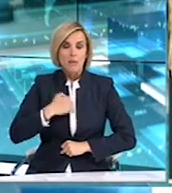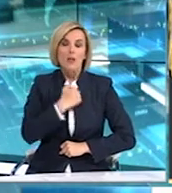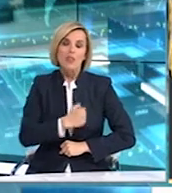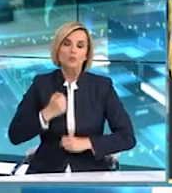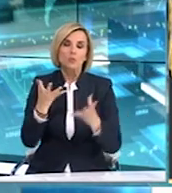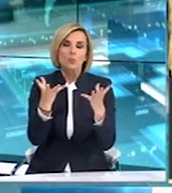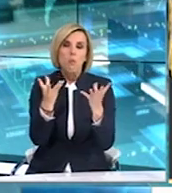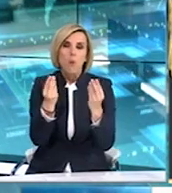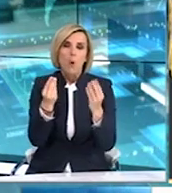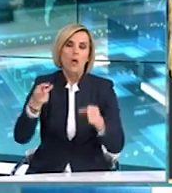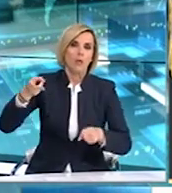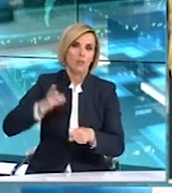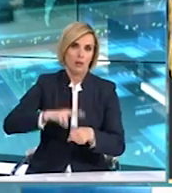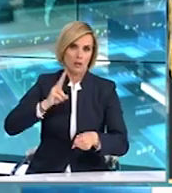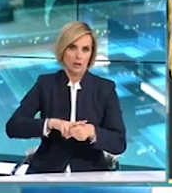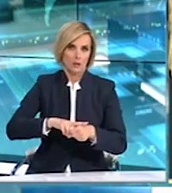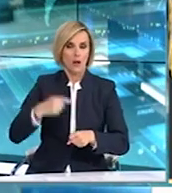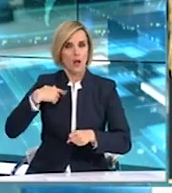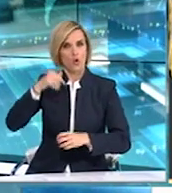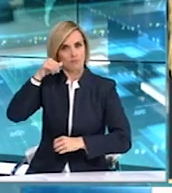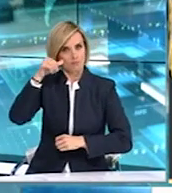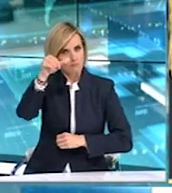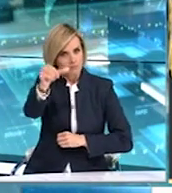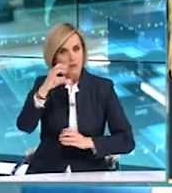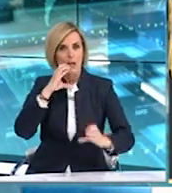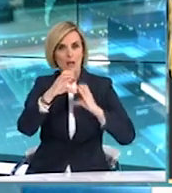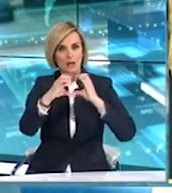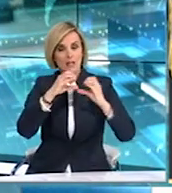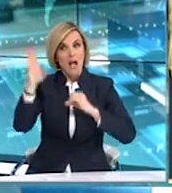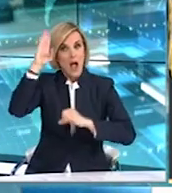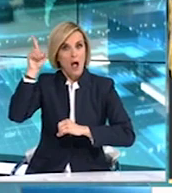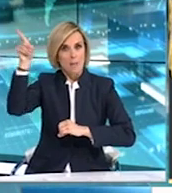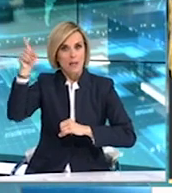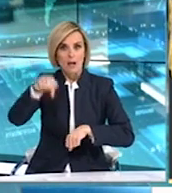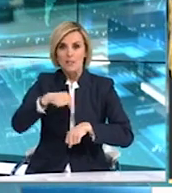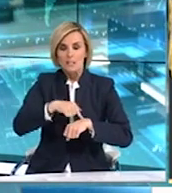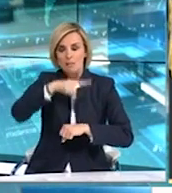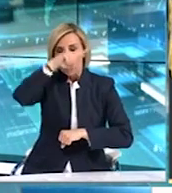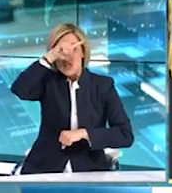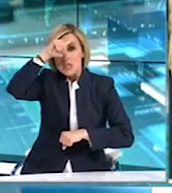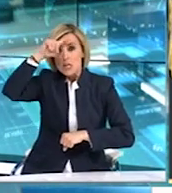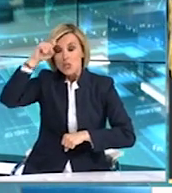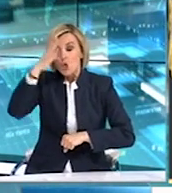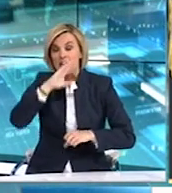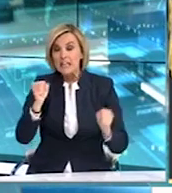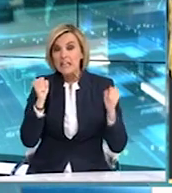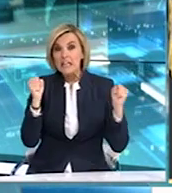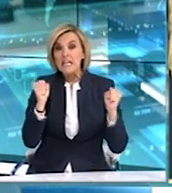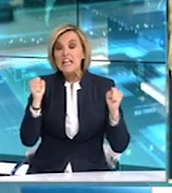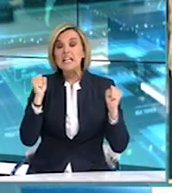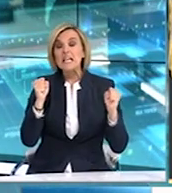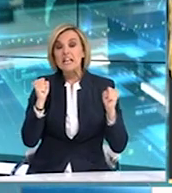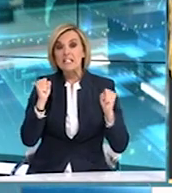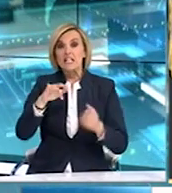ζωές. Σε επικοινωνία μου με συναδέλφους στις Ηνωμένες Πολιτείες επικρατεί μια πολύ δύσκολη κατάσταση στην πολιτεία της